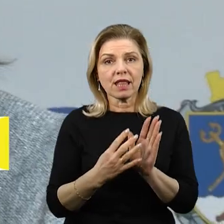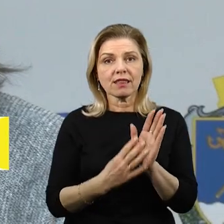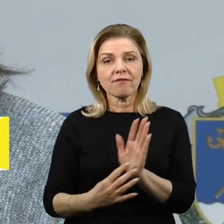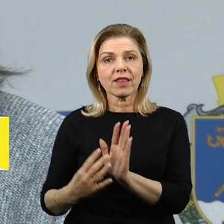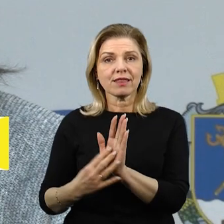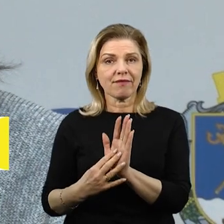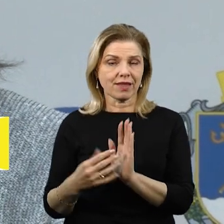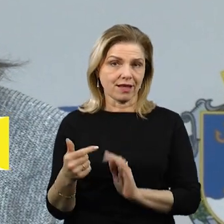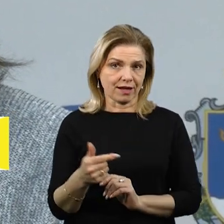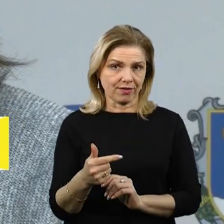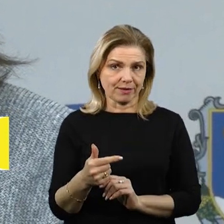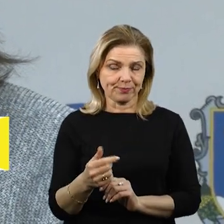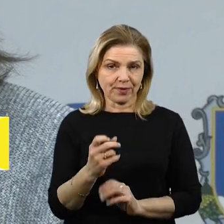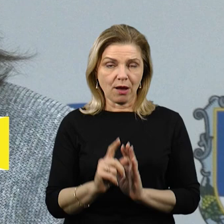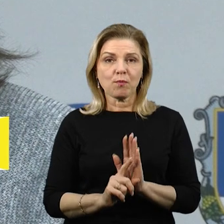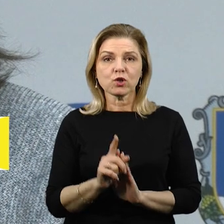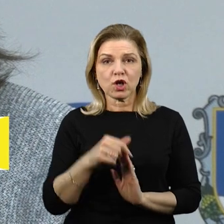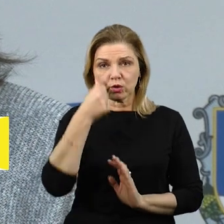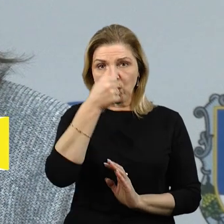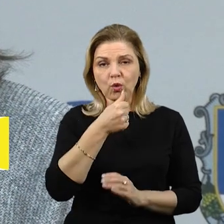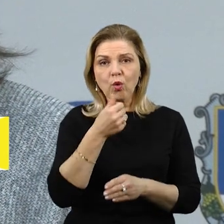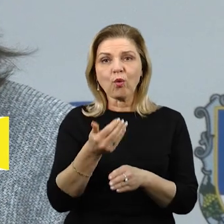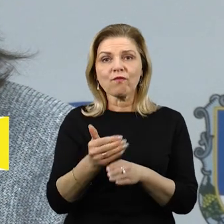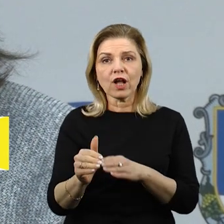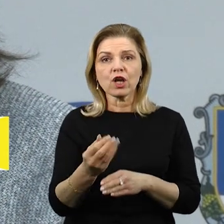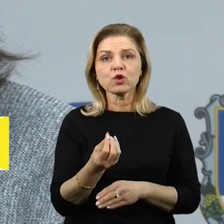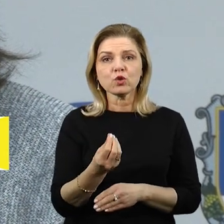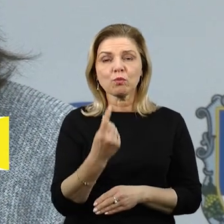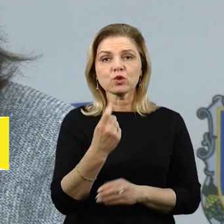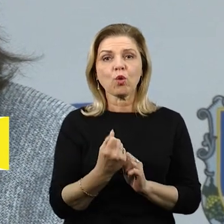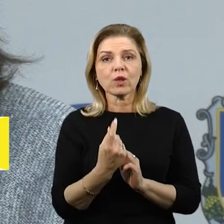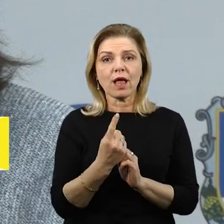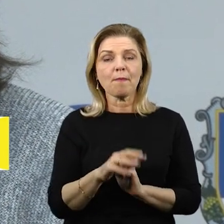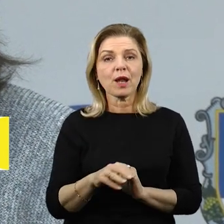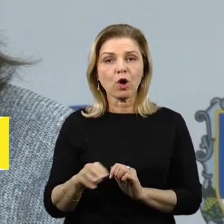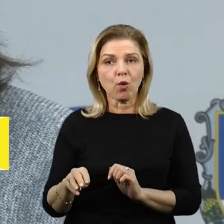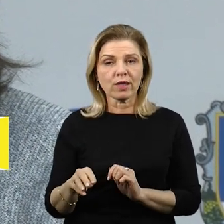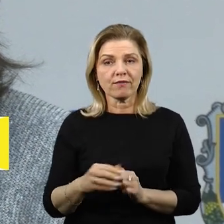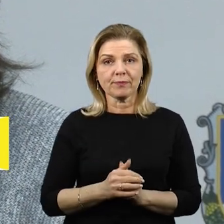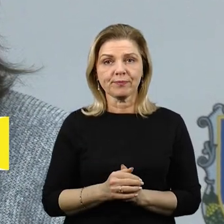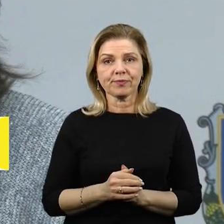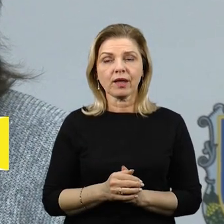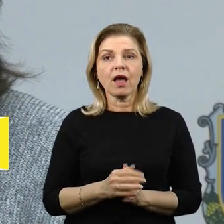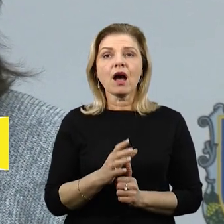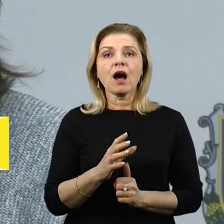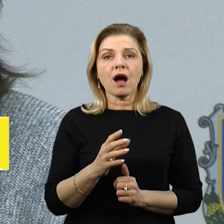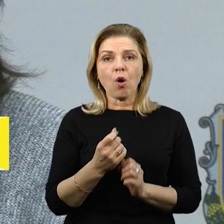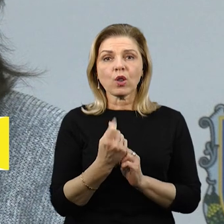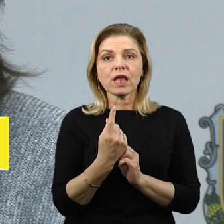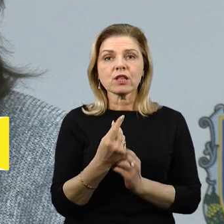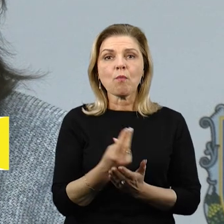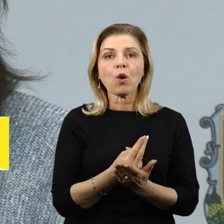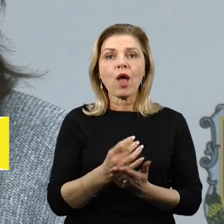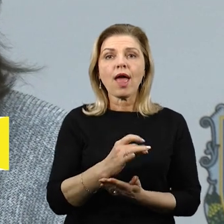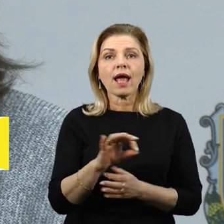грн на початку року виділено коштів в сумі 111 млн по було 11 проектів